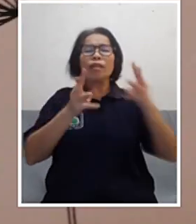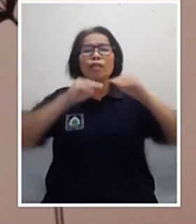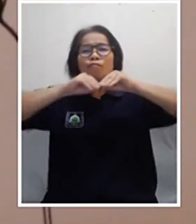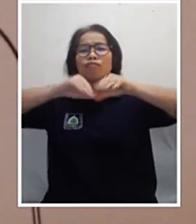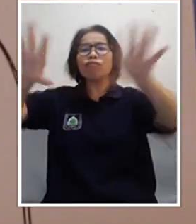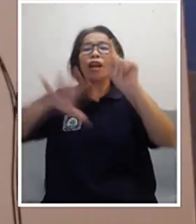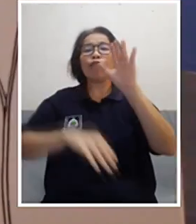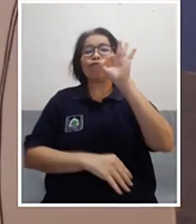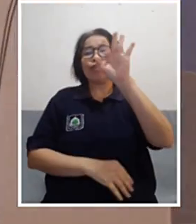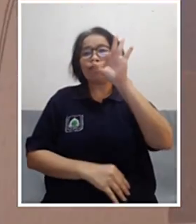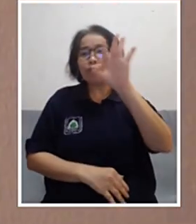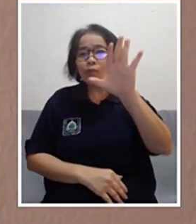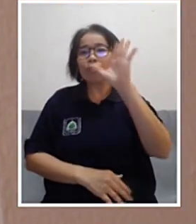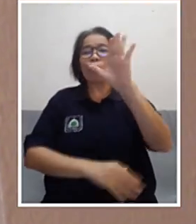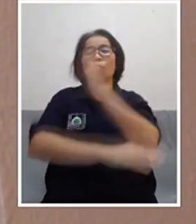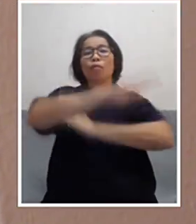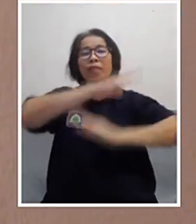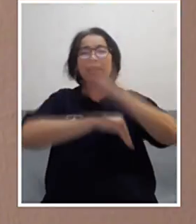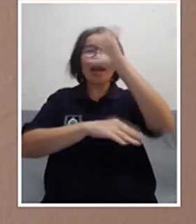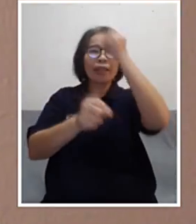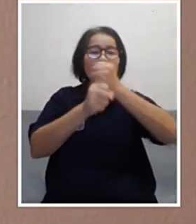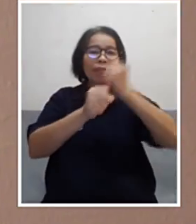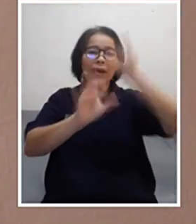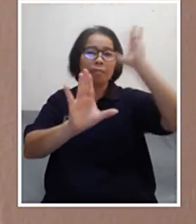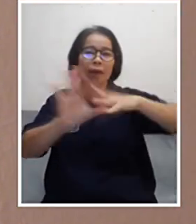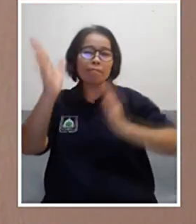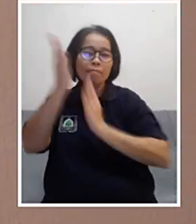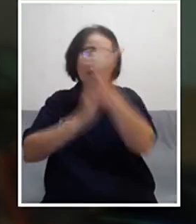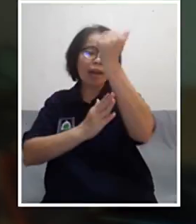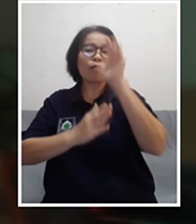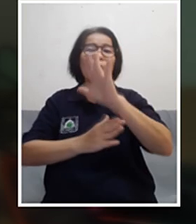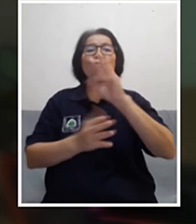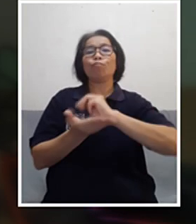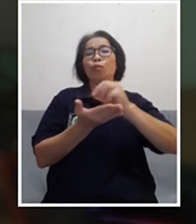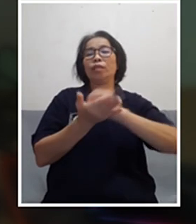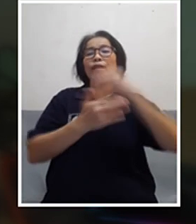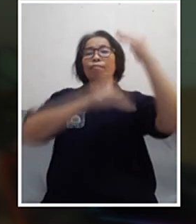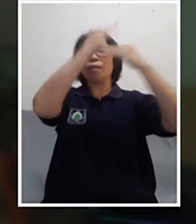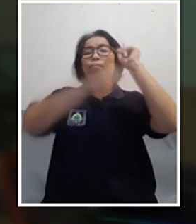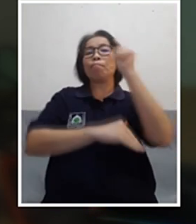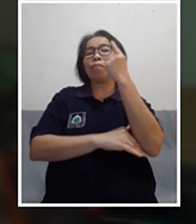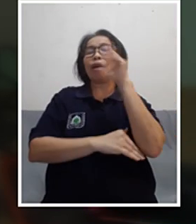เพจ Facebook คนพิการต้องมีงานทำครับมูลนิธินวัตกรรมทางสังคม